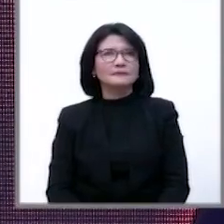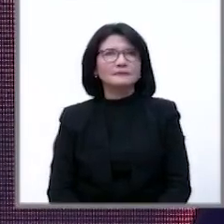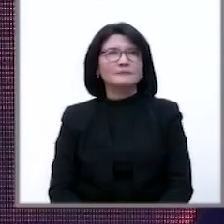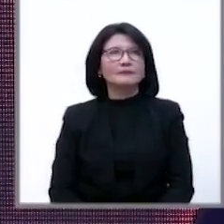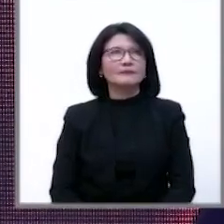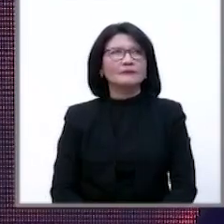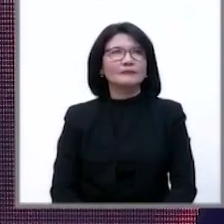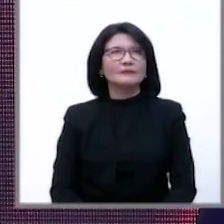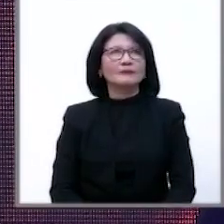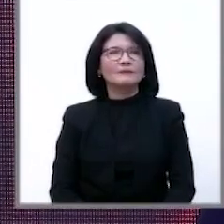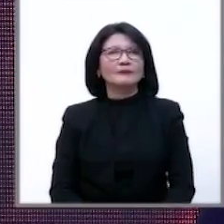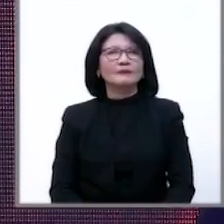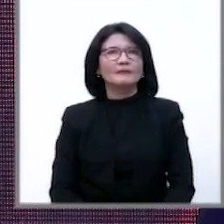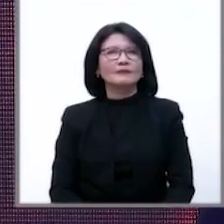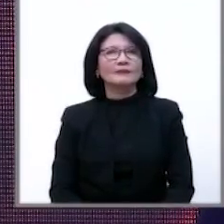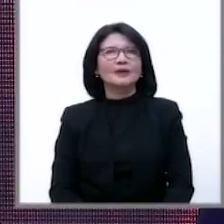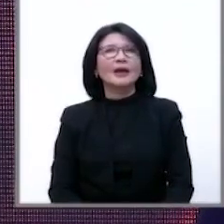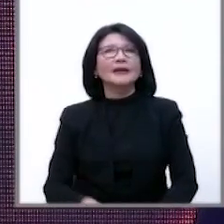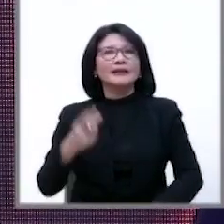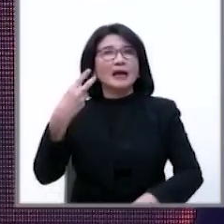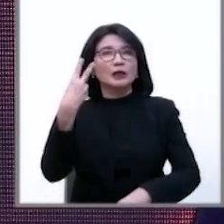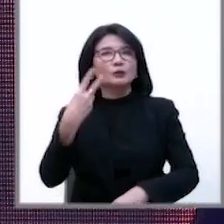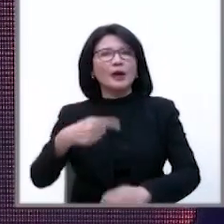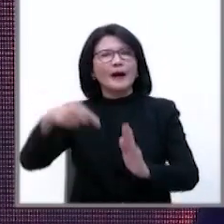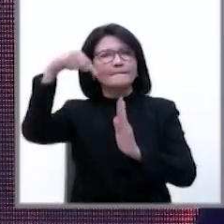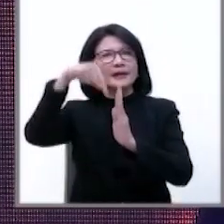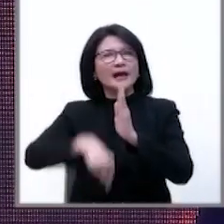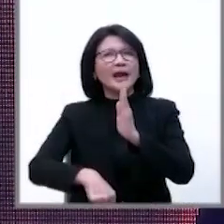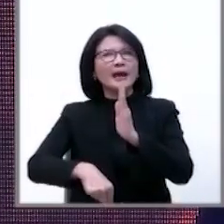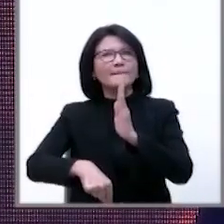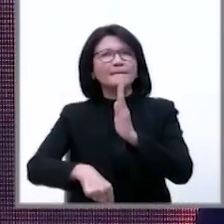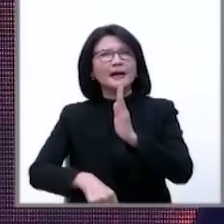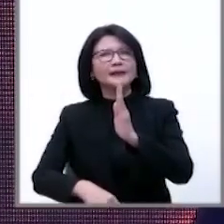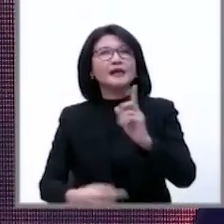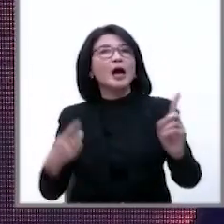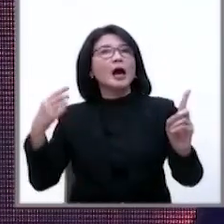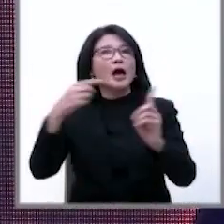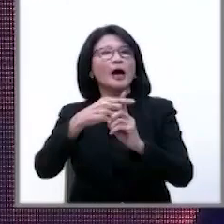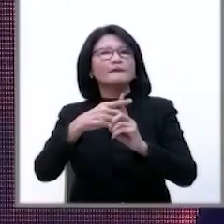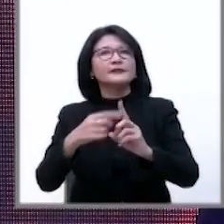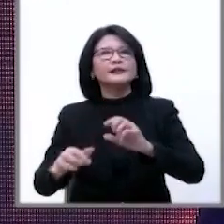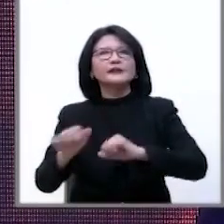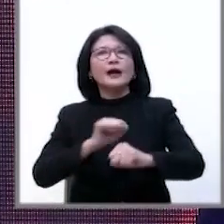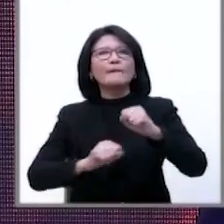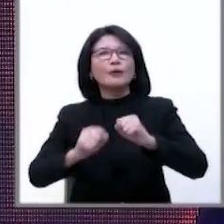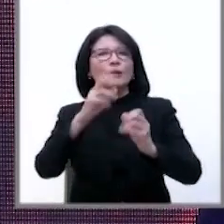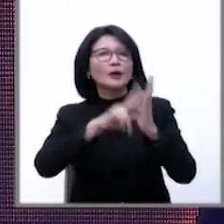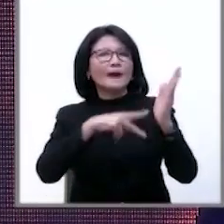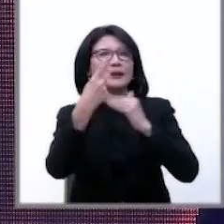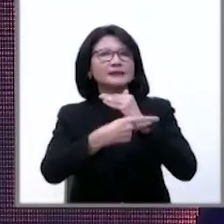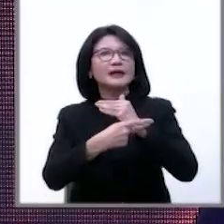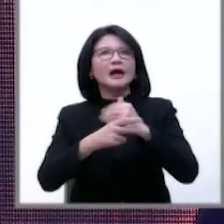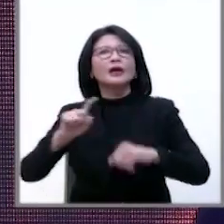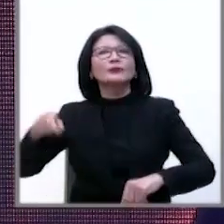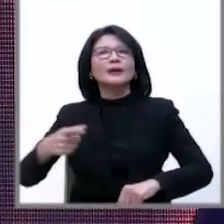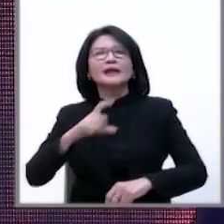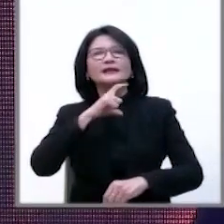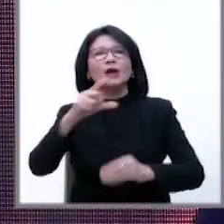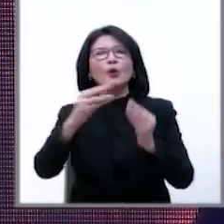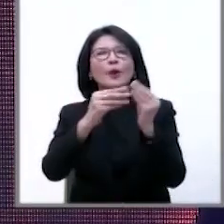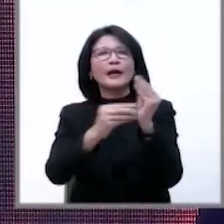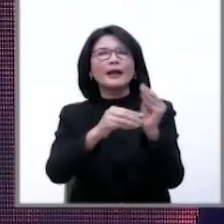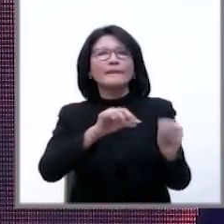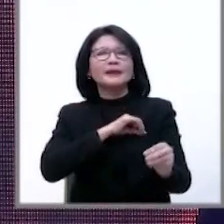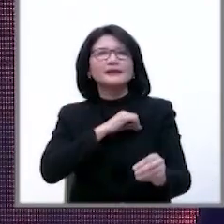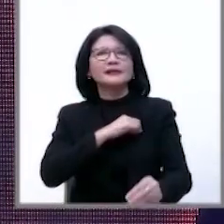sekalian di segmen kedua ini pendalaman visi misi dan program kerja akan dimulai dengan calon wakil presiden nomor urut